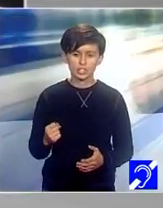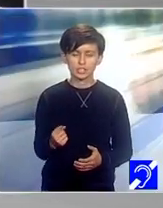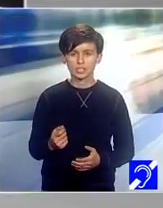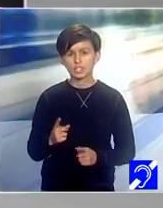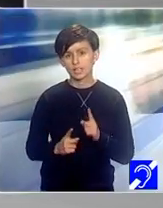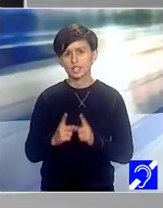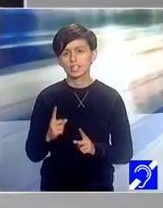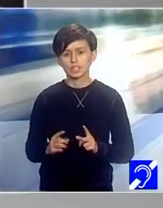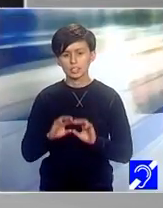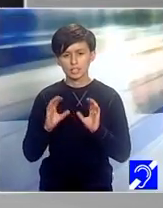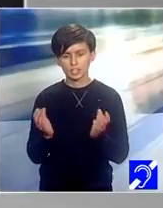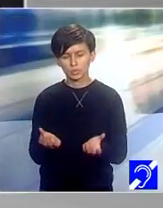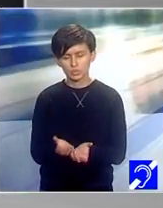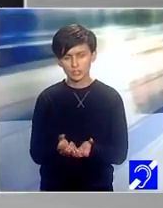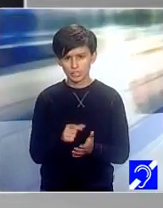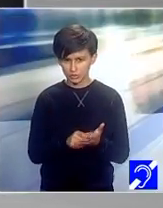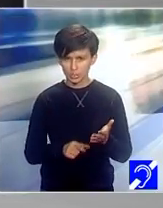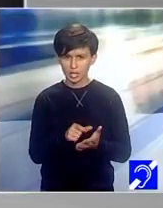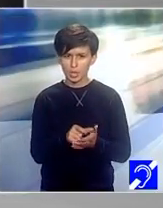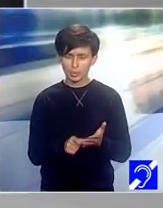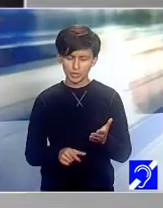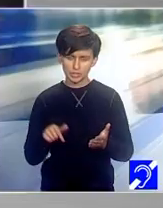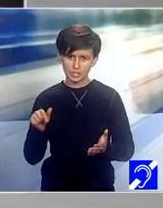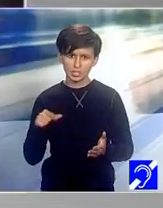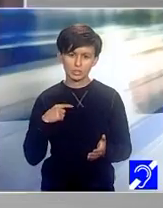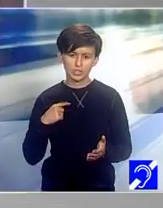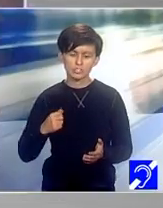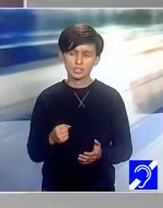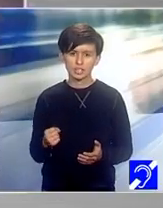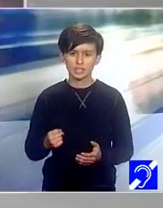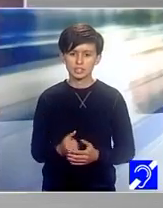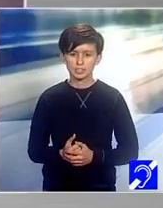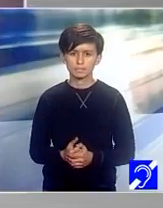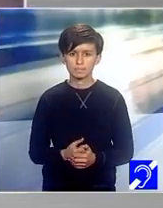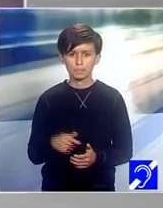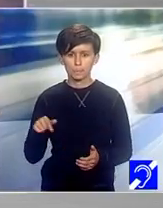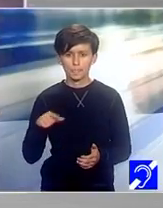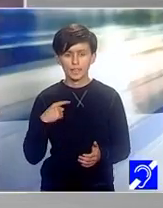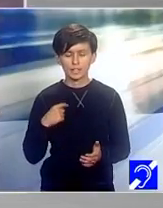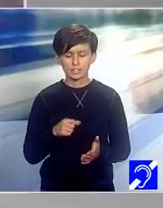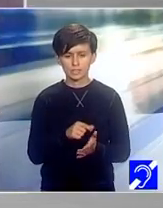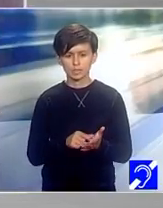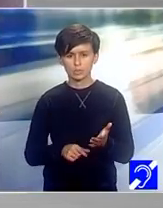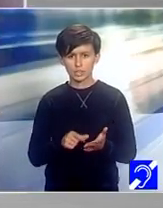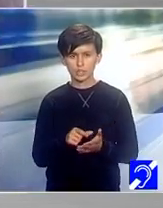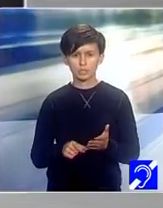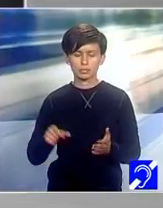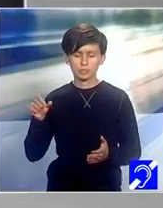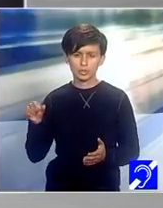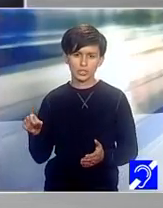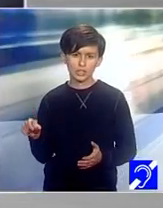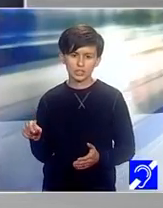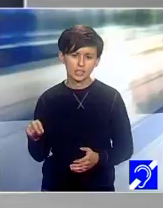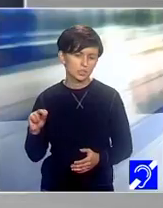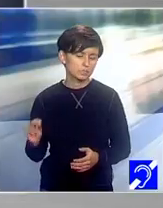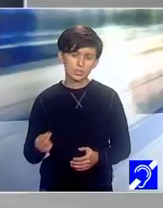este rural. Dincolo de asta se află un poet de o excepțională armonie și frumusețe,